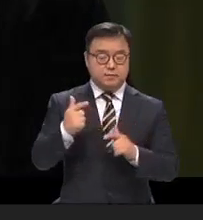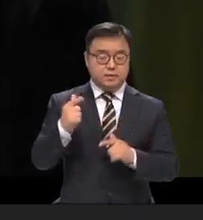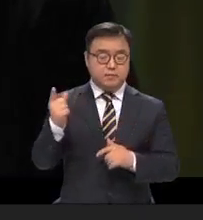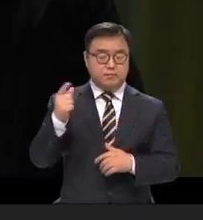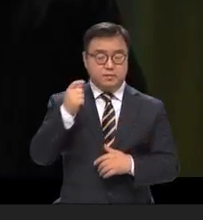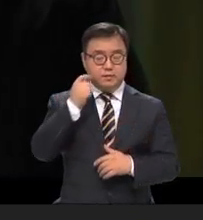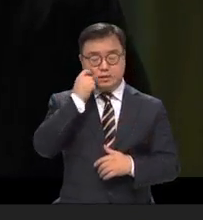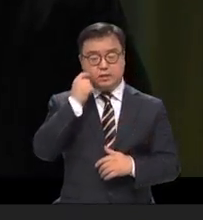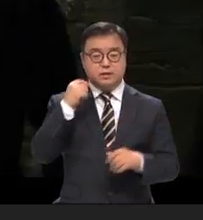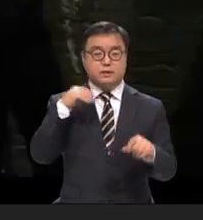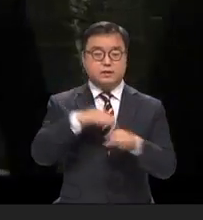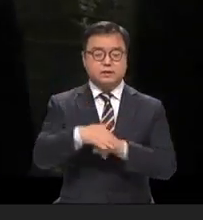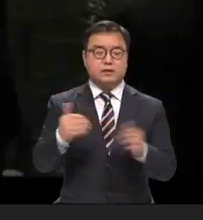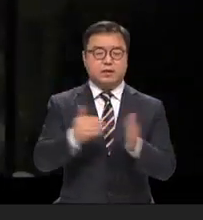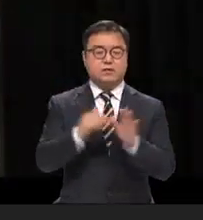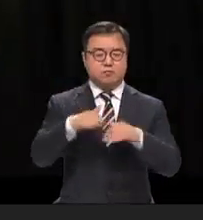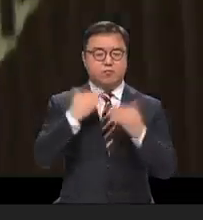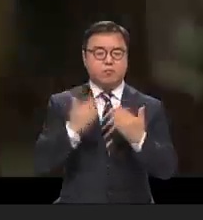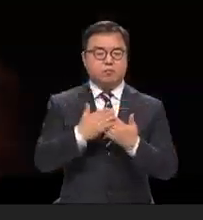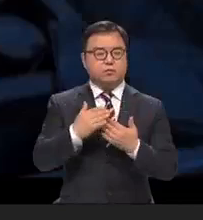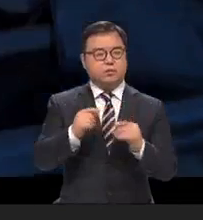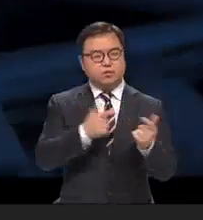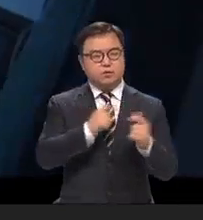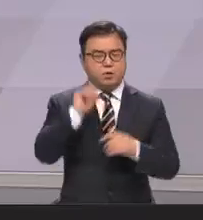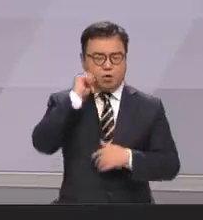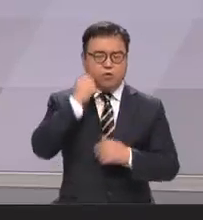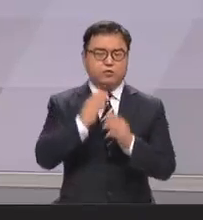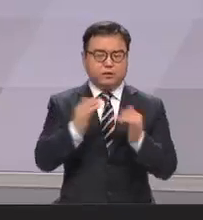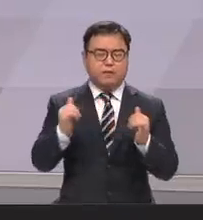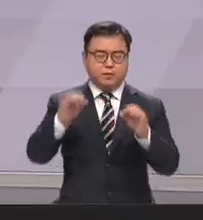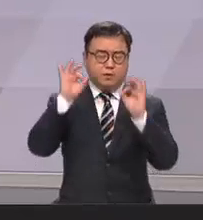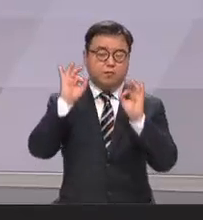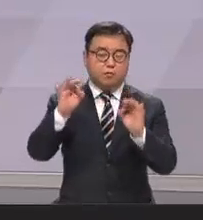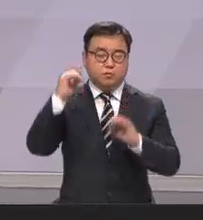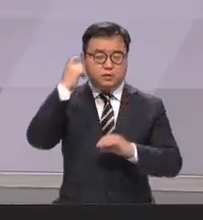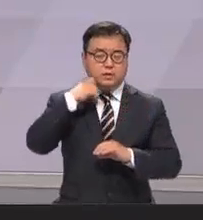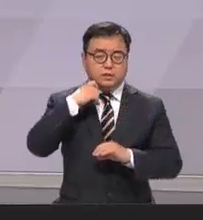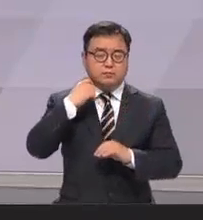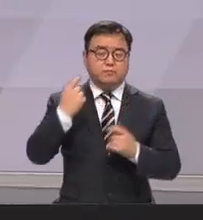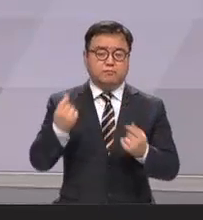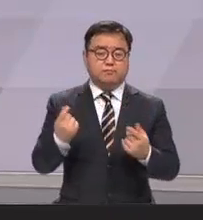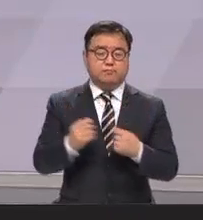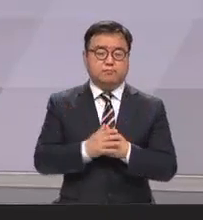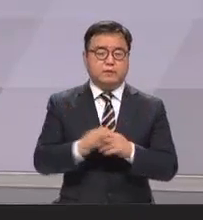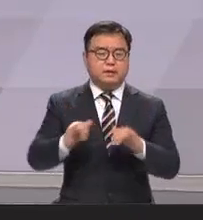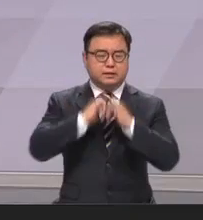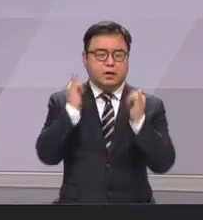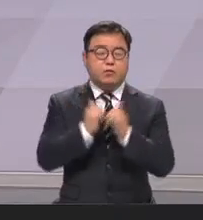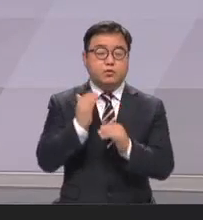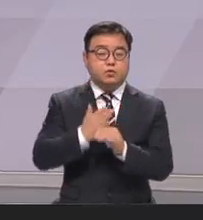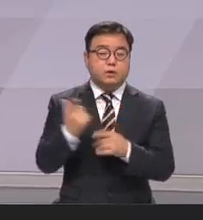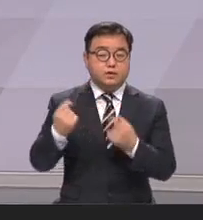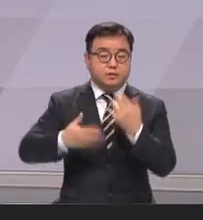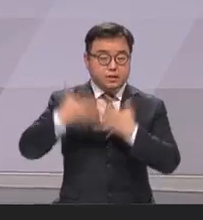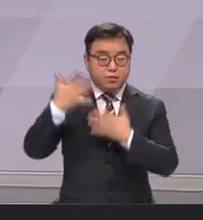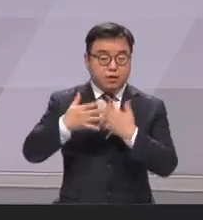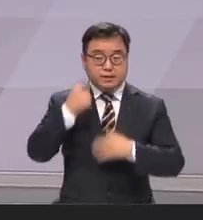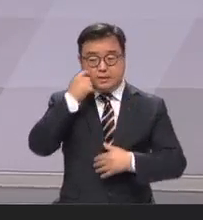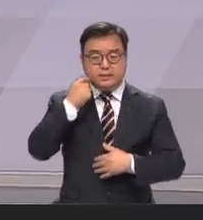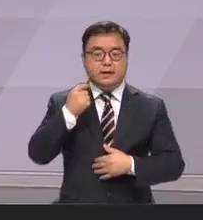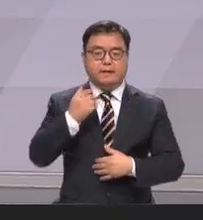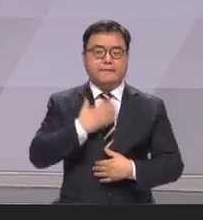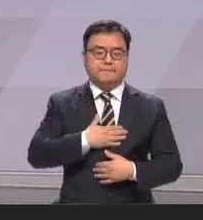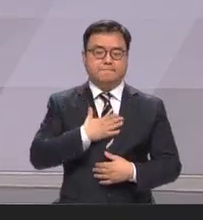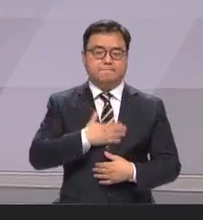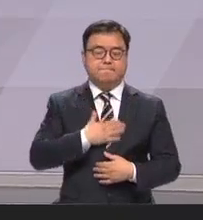분노에 의해서 흥행이 되고 있는 겁니다. 아, 듣고 보니까 어떻게 보면 사회적으로 좀 그런 영화가 흥행할 수밖에 없었던 것 같네요. 예. 네.